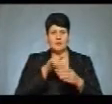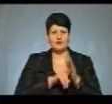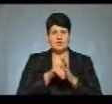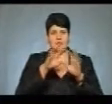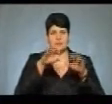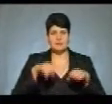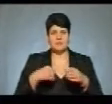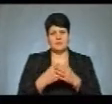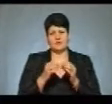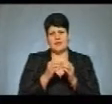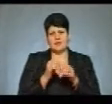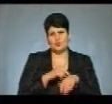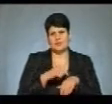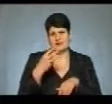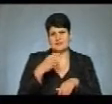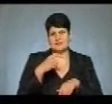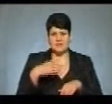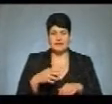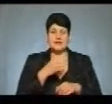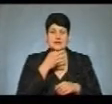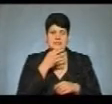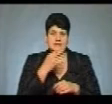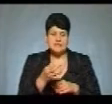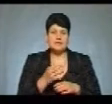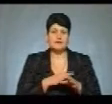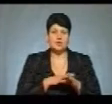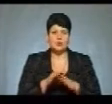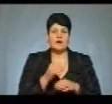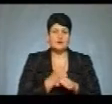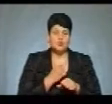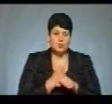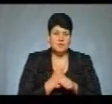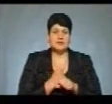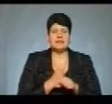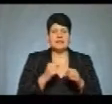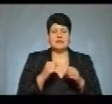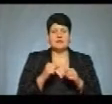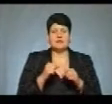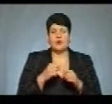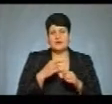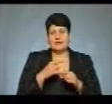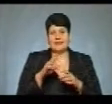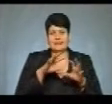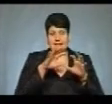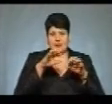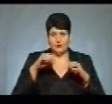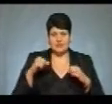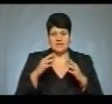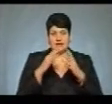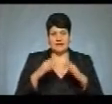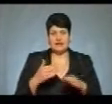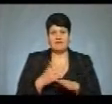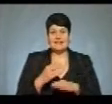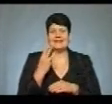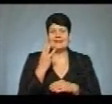близько 10:30. Як повідомив виконавець робіт комунального підприємства «Тернопільміськсвітло» Сергій Козачук, на демонтаж ялинки виділили